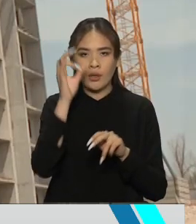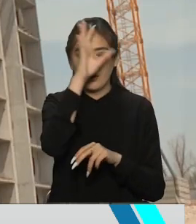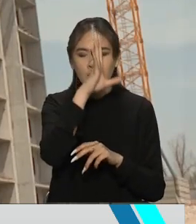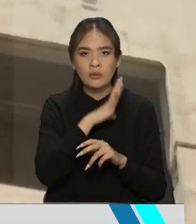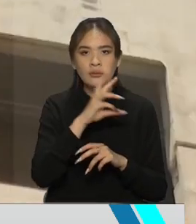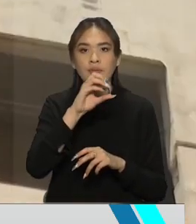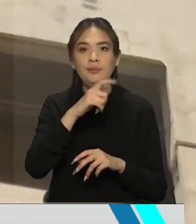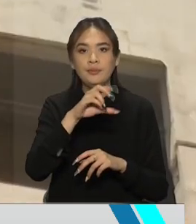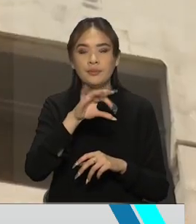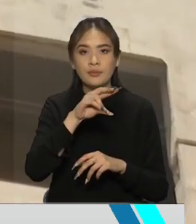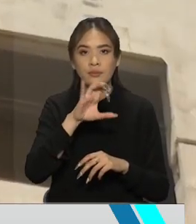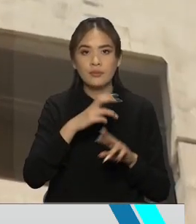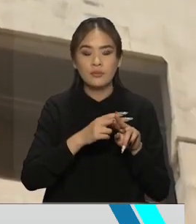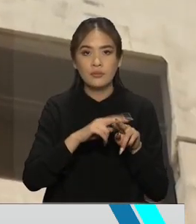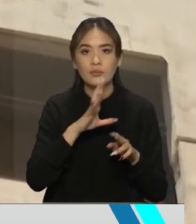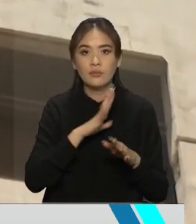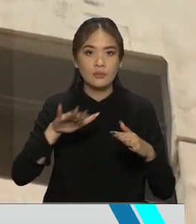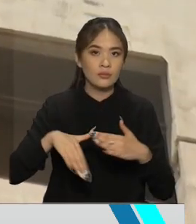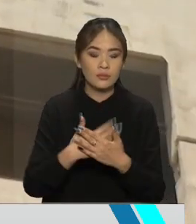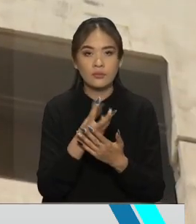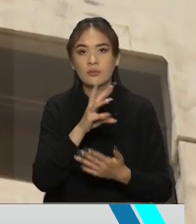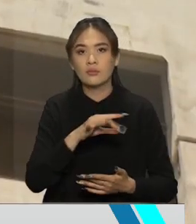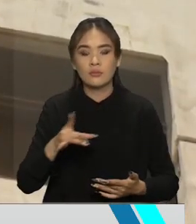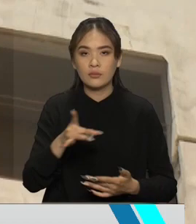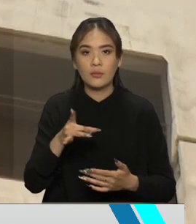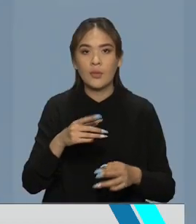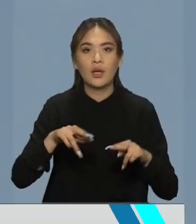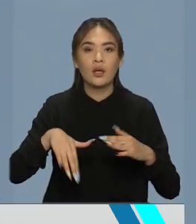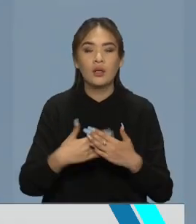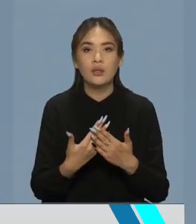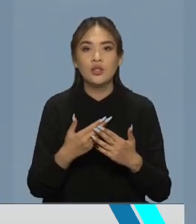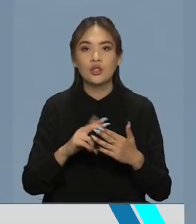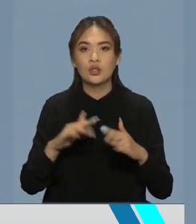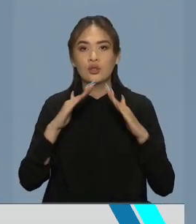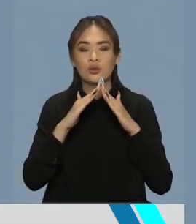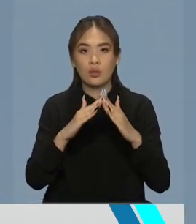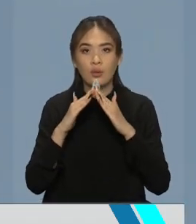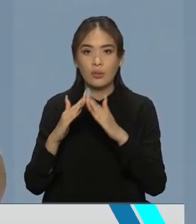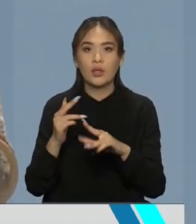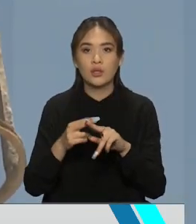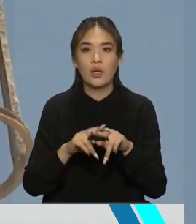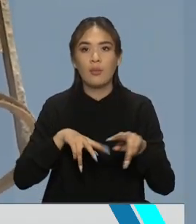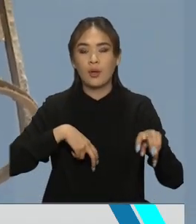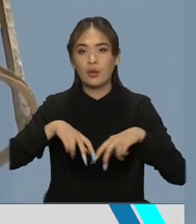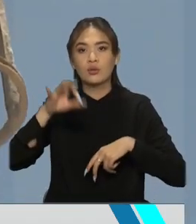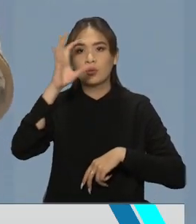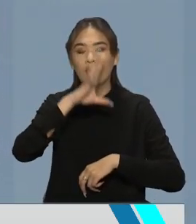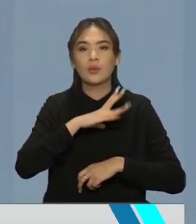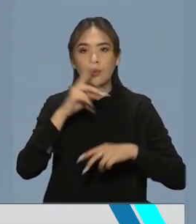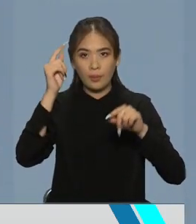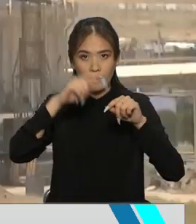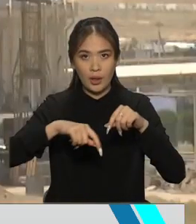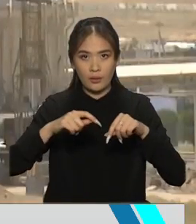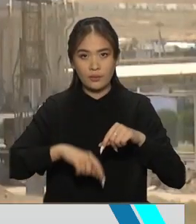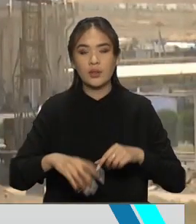Мегаполисе появилось несколько новых микрорайонов социальные объекты и жилые дома расположенные Там проходят обязательно экспертизу